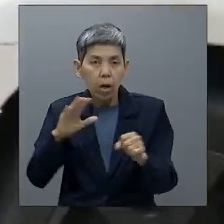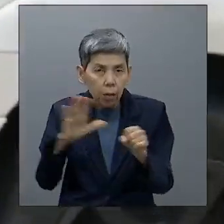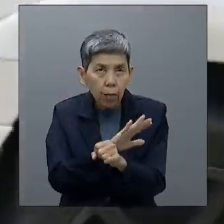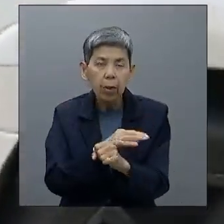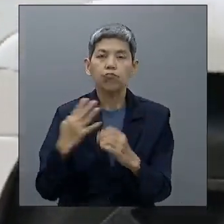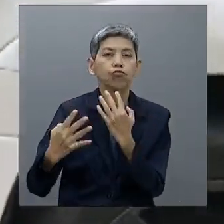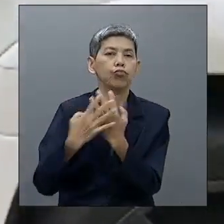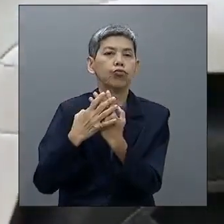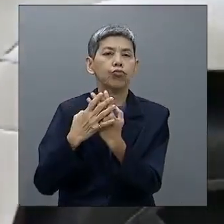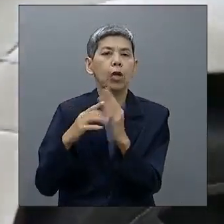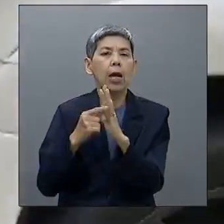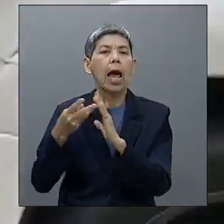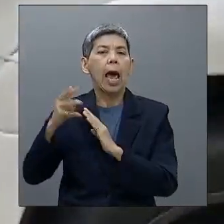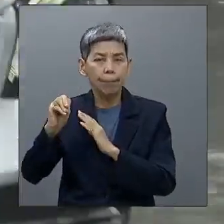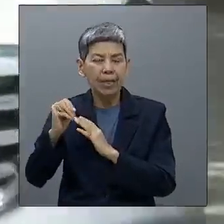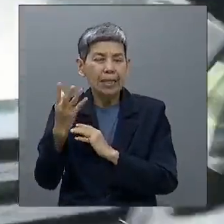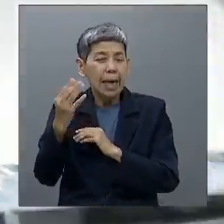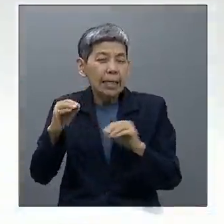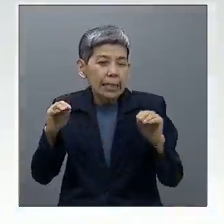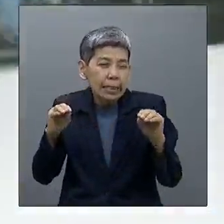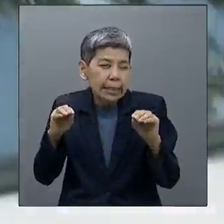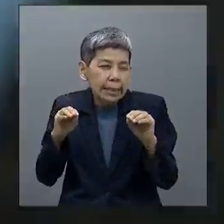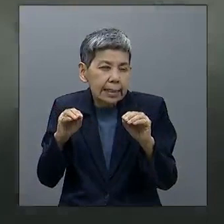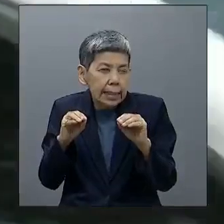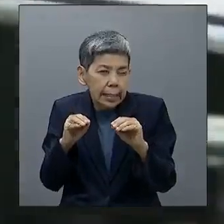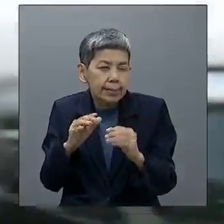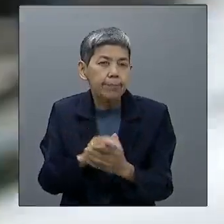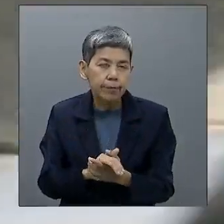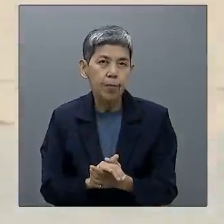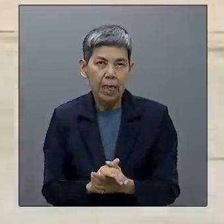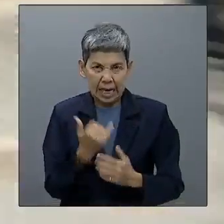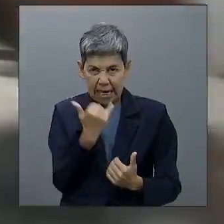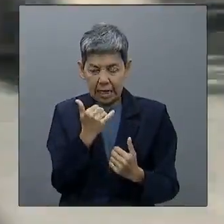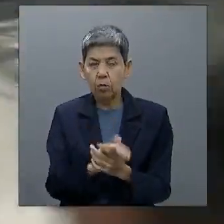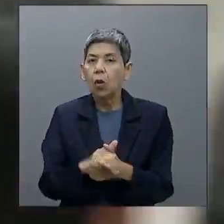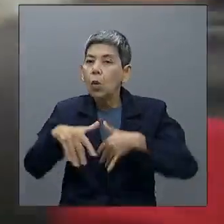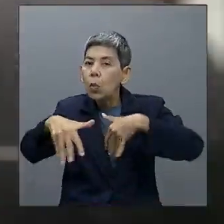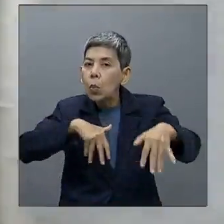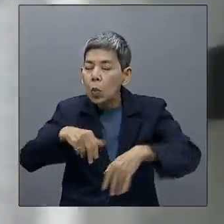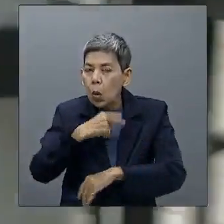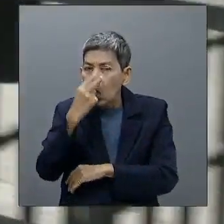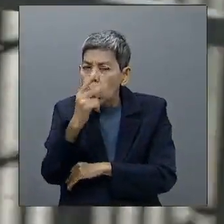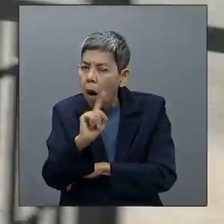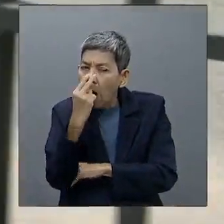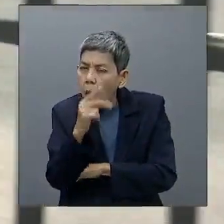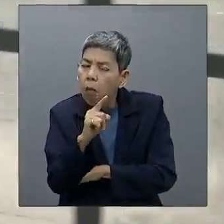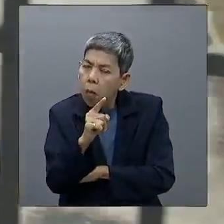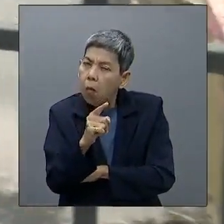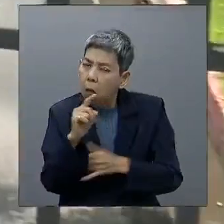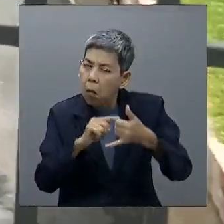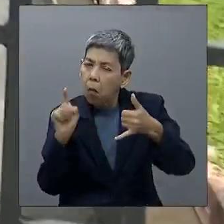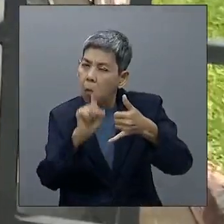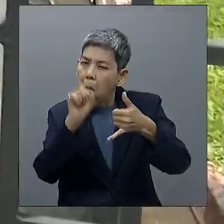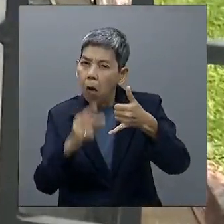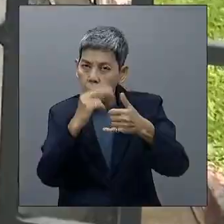ขังแอมป์ซึ่งเหลือเวลาอีกไม่มากนะคะนี่เป็นคดีที่สาธารณชนให้ความสนใจค่ะก็จะมี